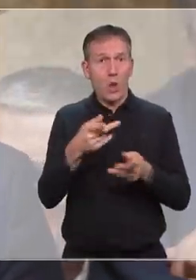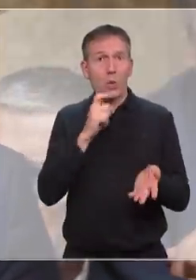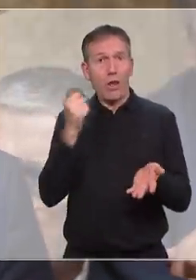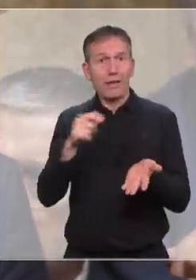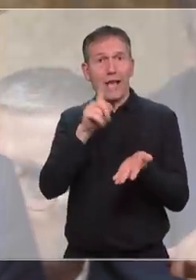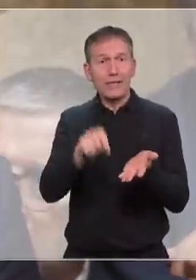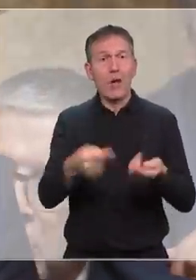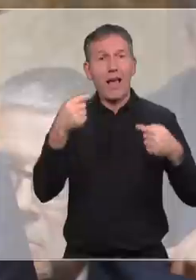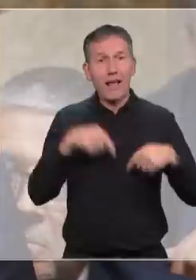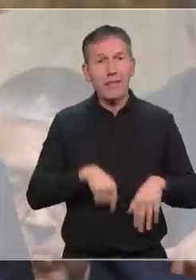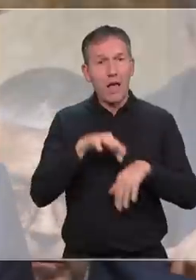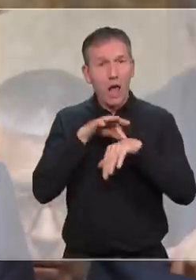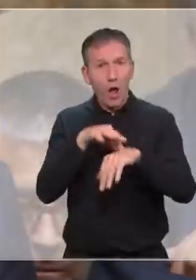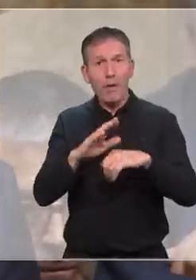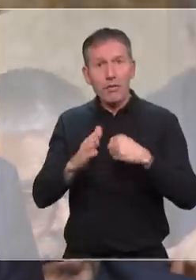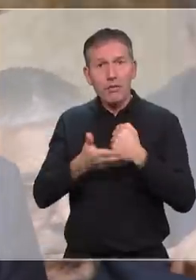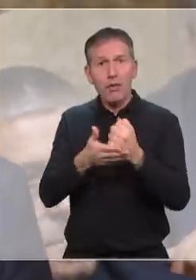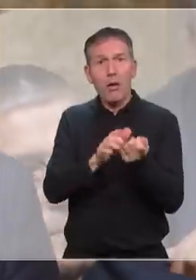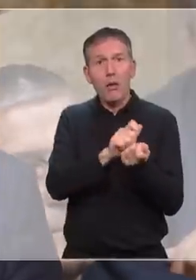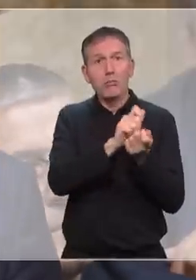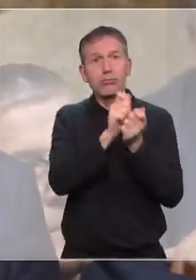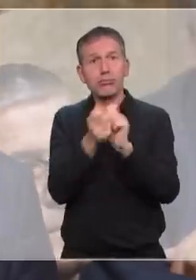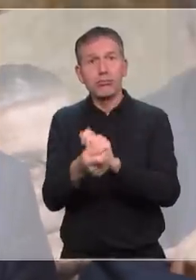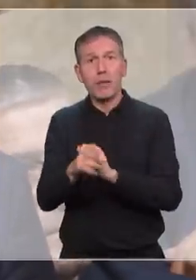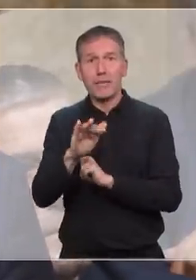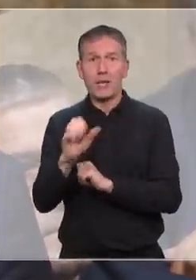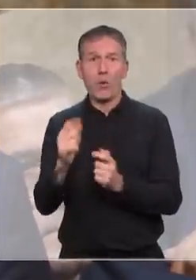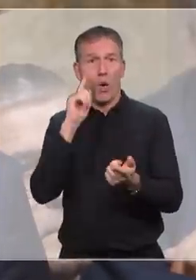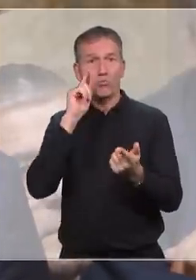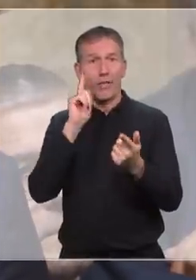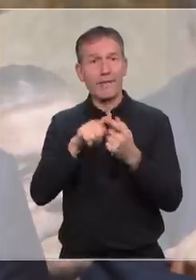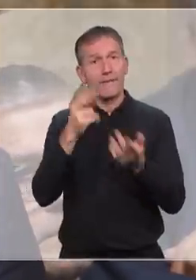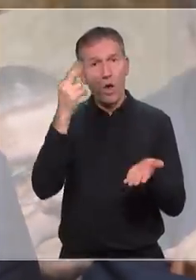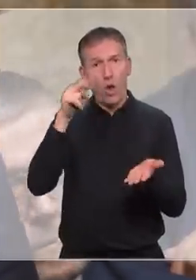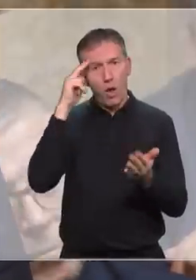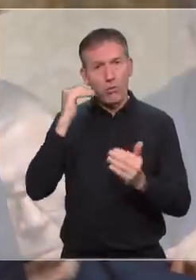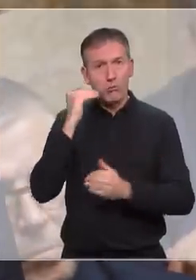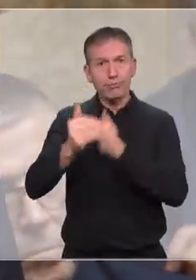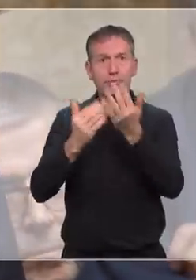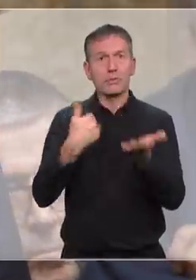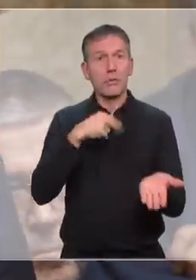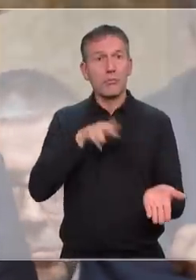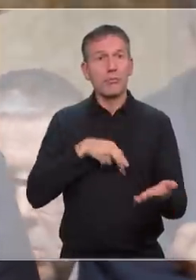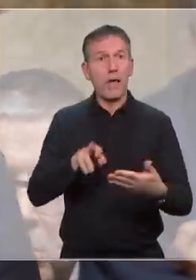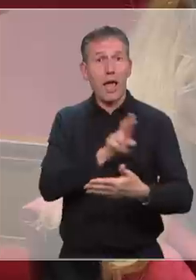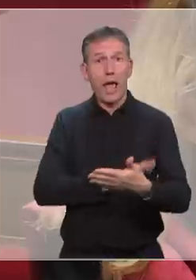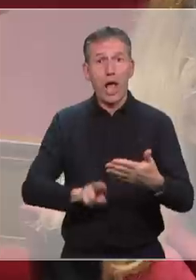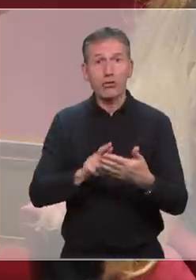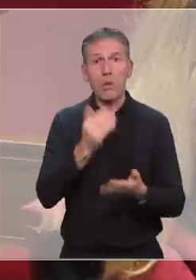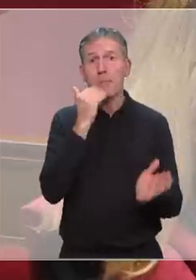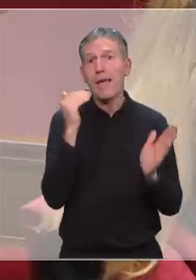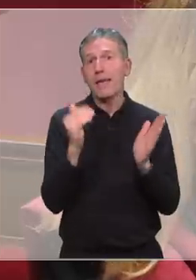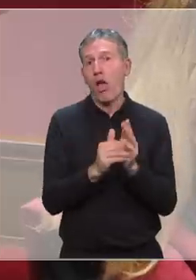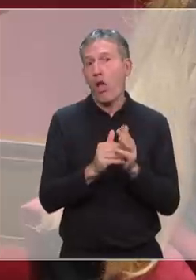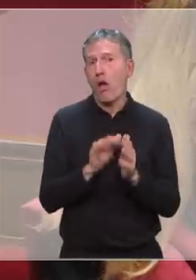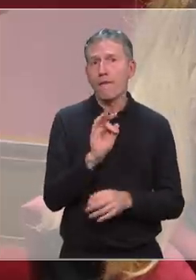précédente, a accompagné largement la conversion vers le bio pour atteindre les objectifs européens. Le territoire que je représente fait partie des meilleurs élèves